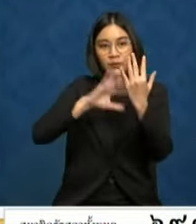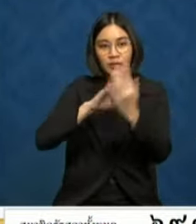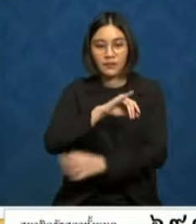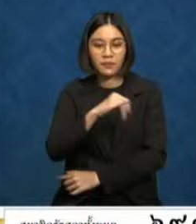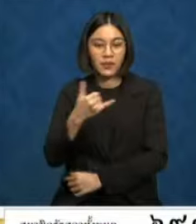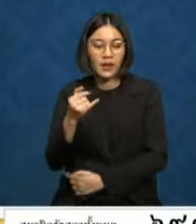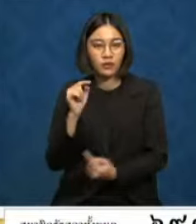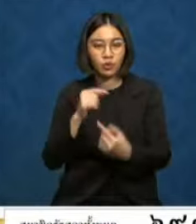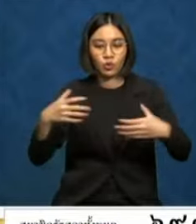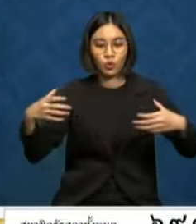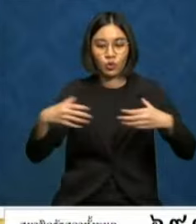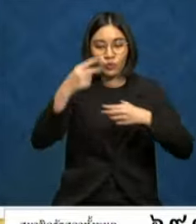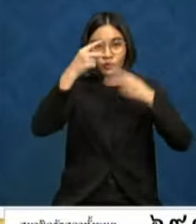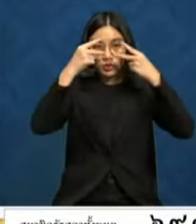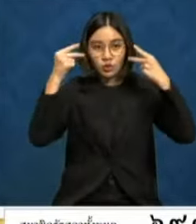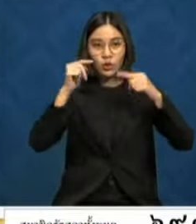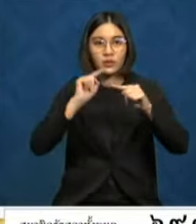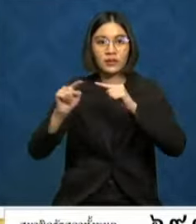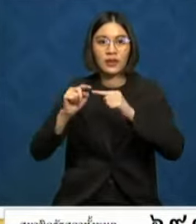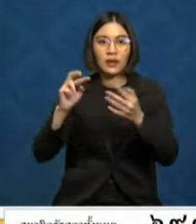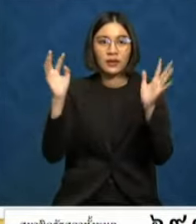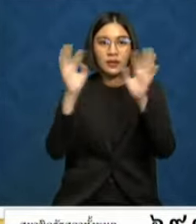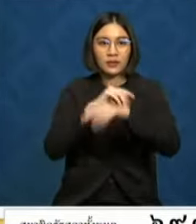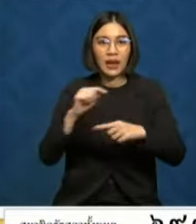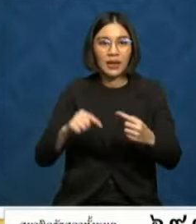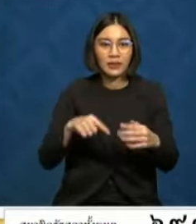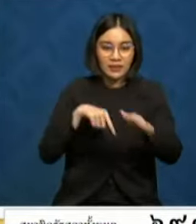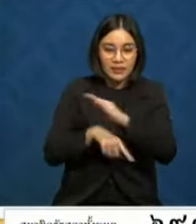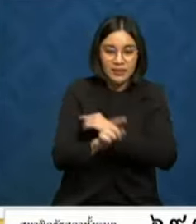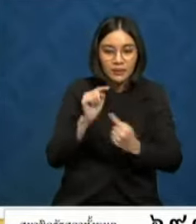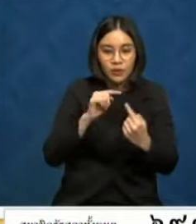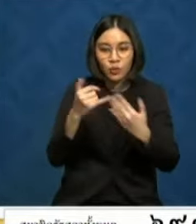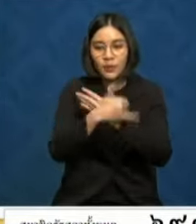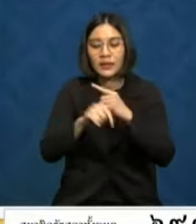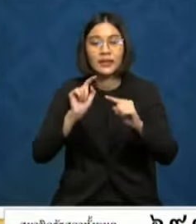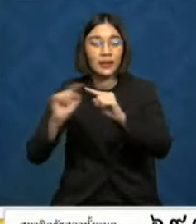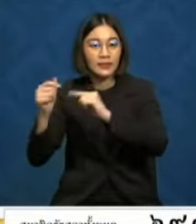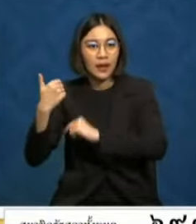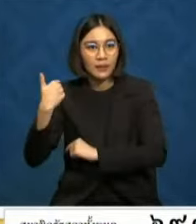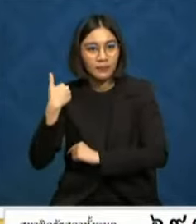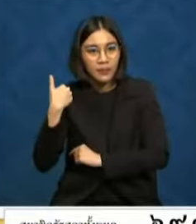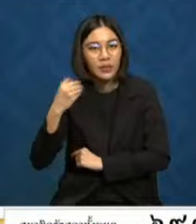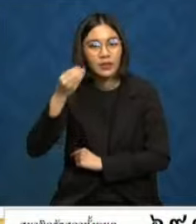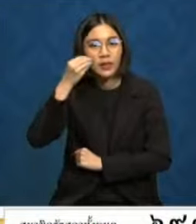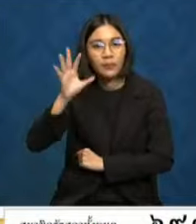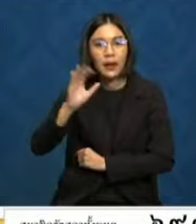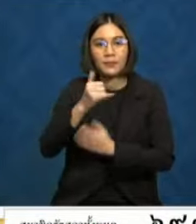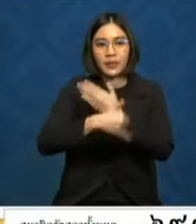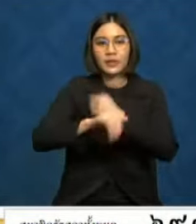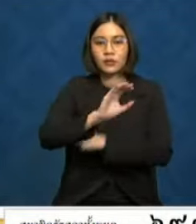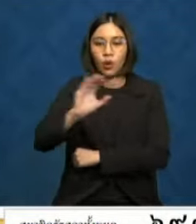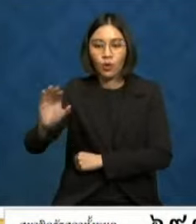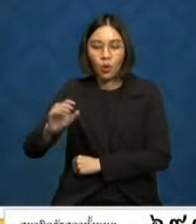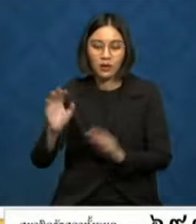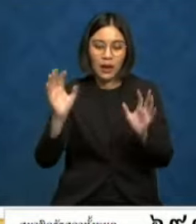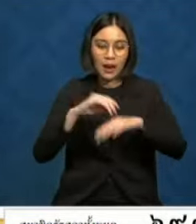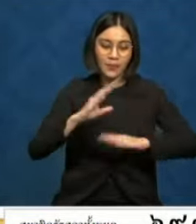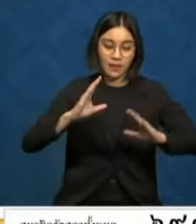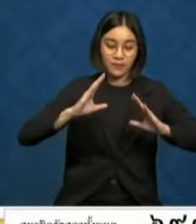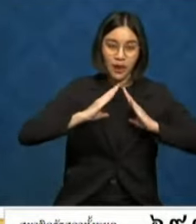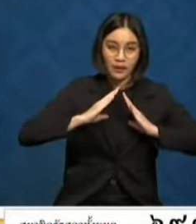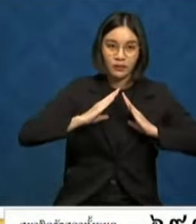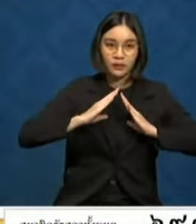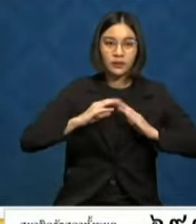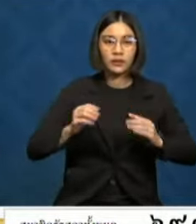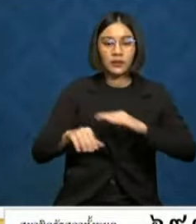เป็นเส้นทางที่กลุ่มก่อการร้ายใช้เป็นเส้นทางไปยังพื้นที่เป้าหมายรวมถึงกลับภูมิลำเนาด้วยเป็นแหล่งพักพิงและ